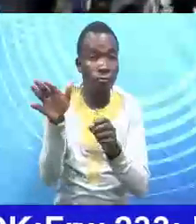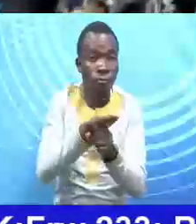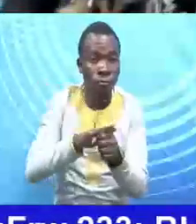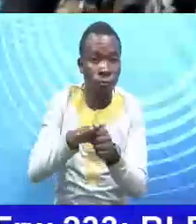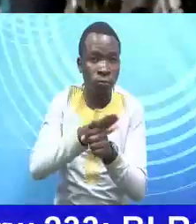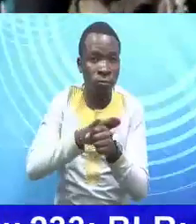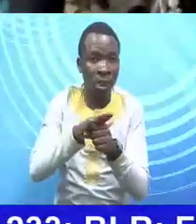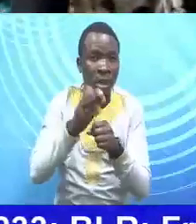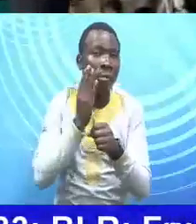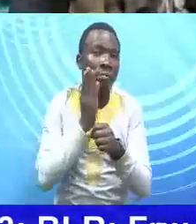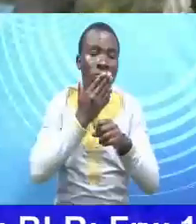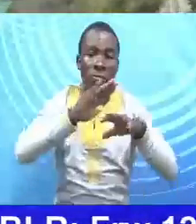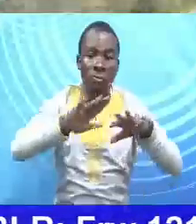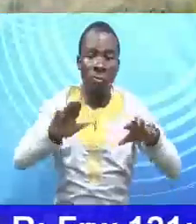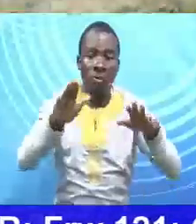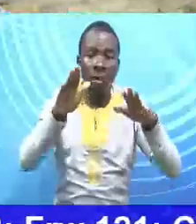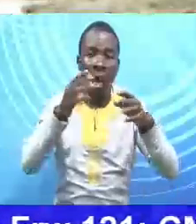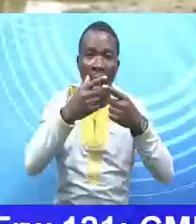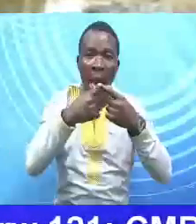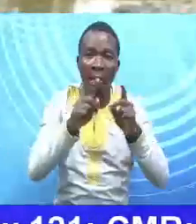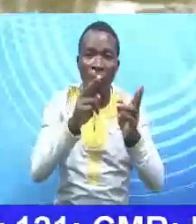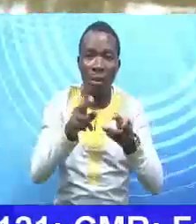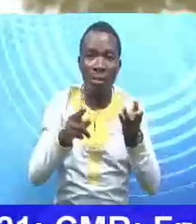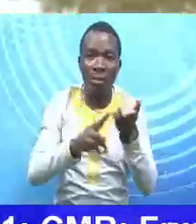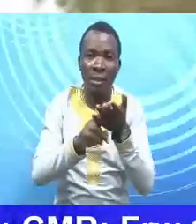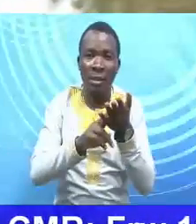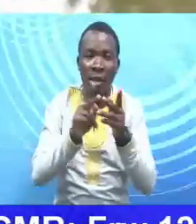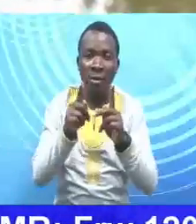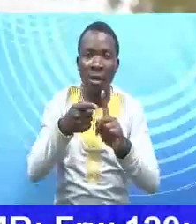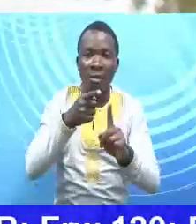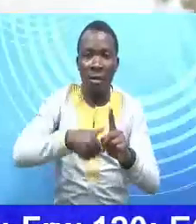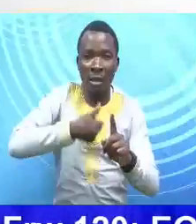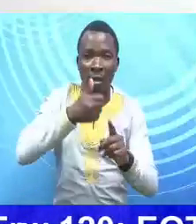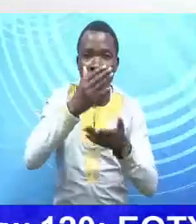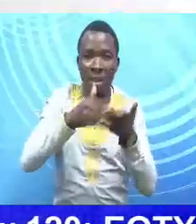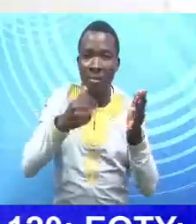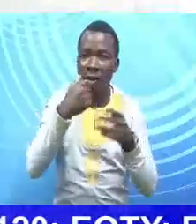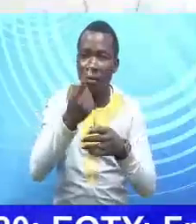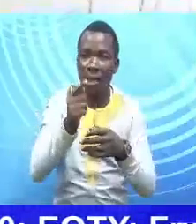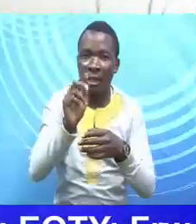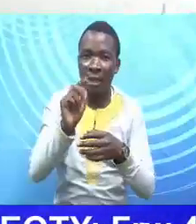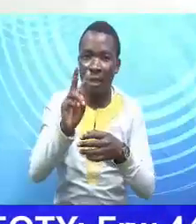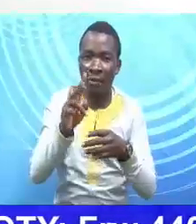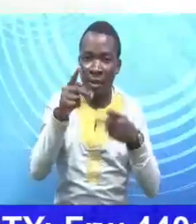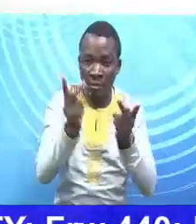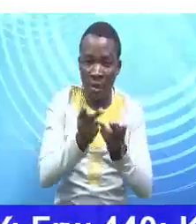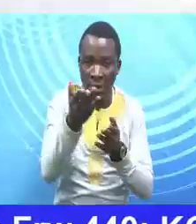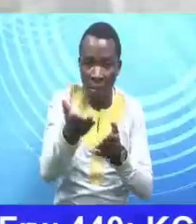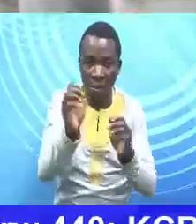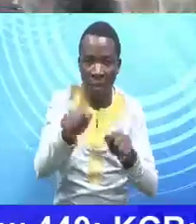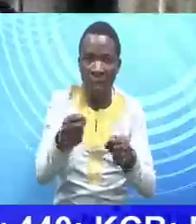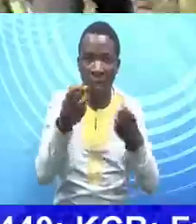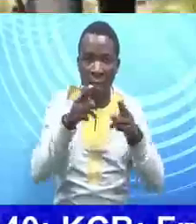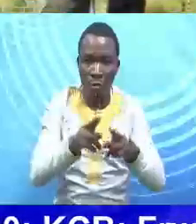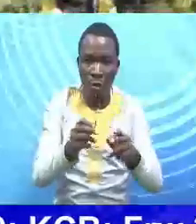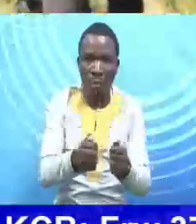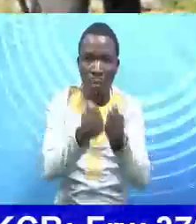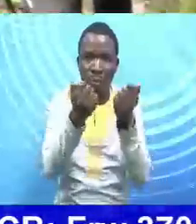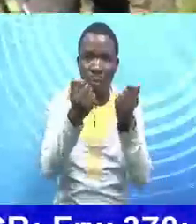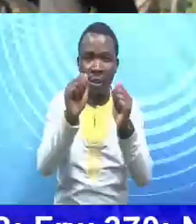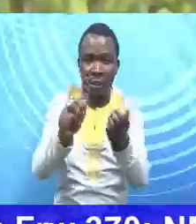bo bafite usibye ngo kuba gikoreshwa abantu biyahura. Arababwiye BTNTV ko ngo n'ahantu giherereye gishobora kuba cyateza impanuka, yewe ngo gishobora no